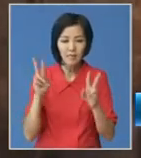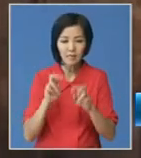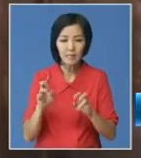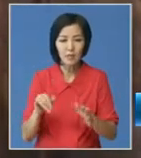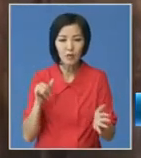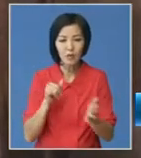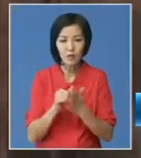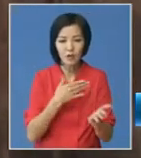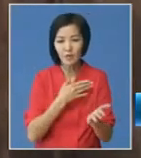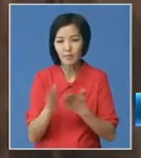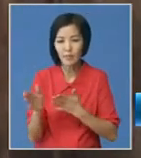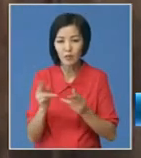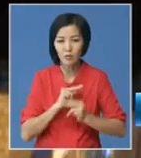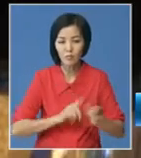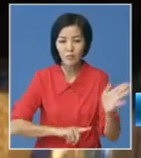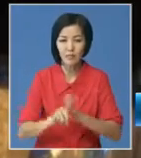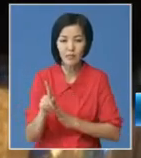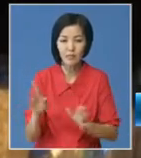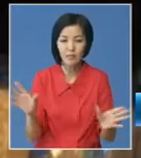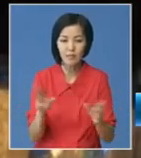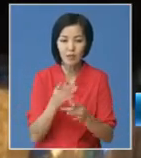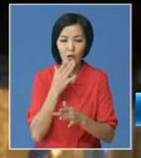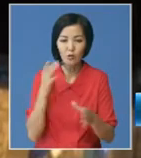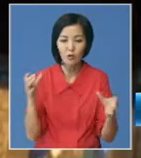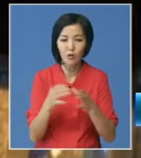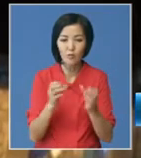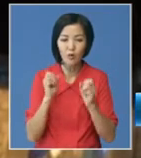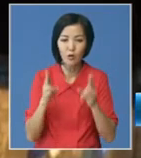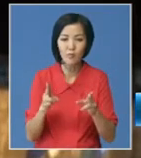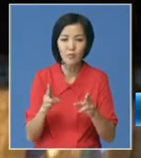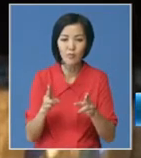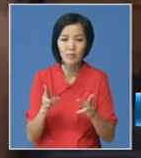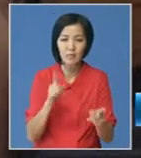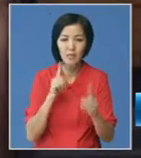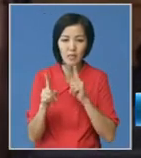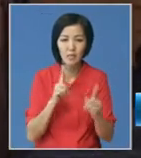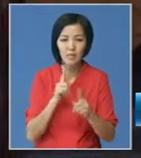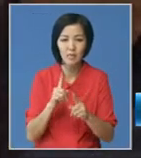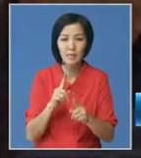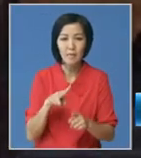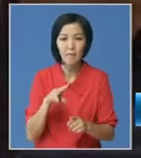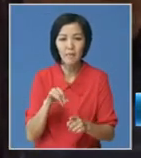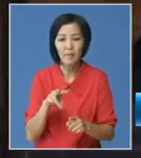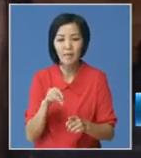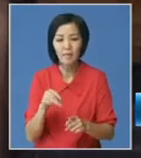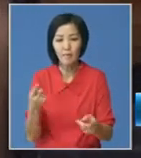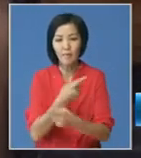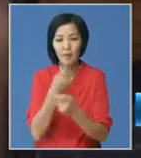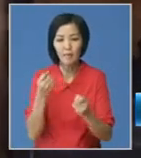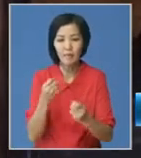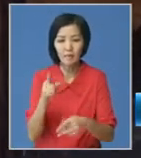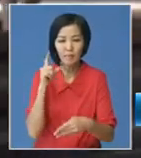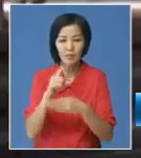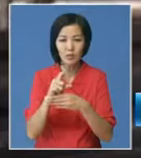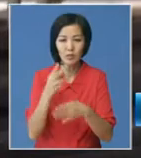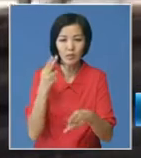тастау жұмыстары басталды. Бұл туралы Біріккен ұлттар ұйымының қауіпсіздік кеңесінің жабық кездесуінен соң Николай Младенов мәлімдеді. Мешіт маңындағы металл